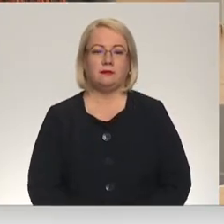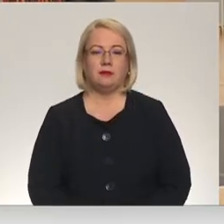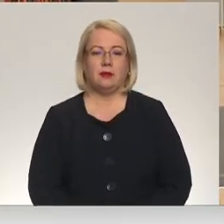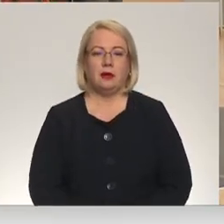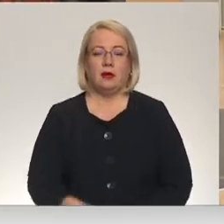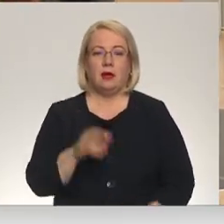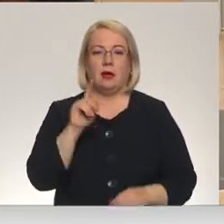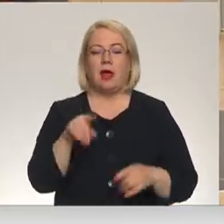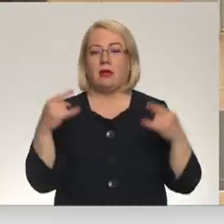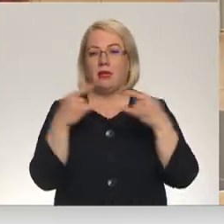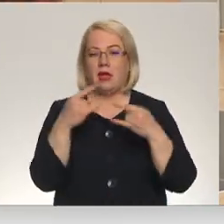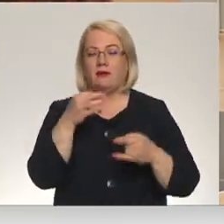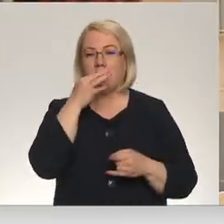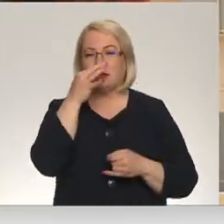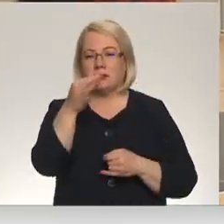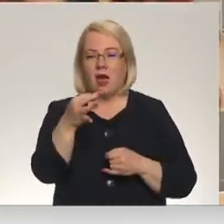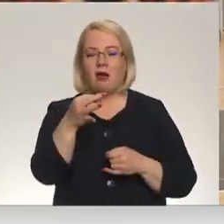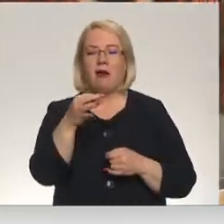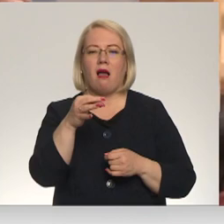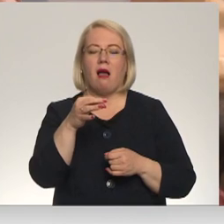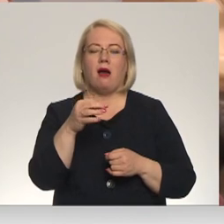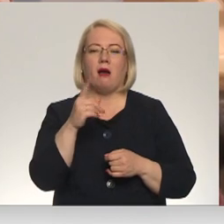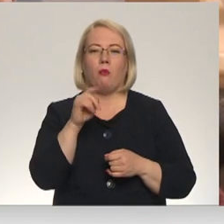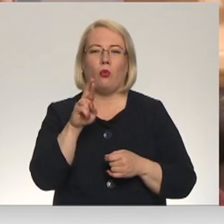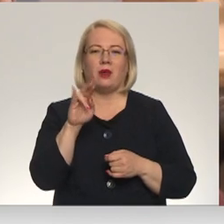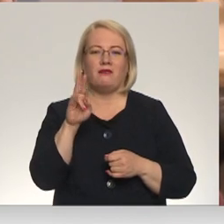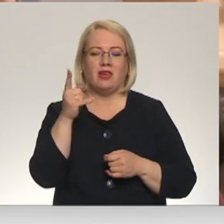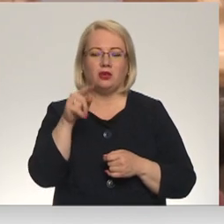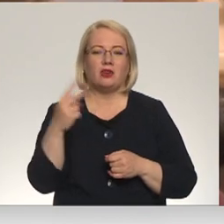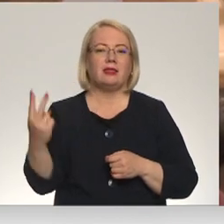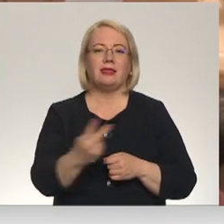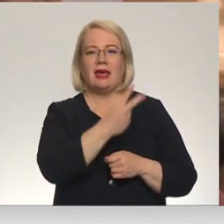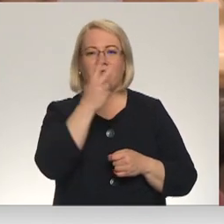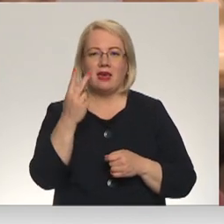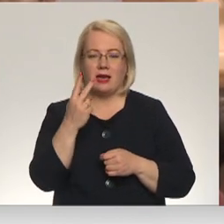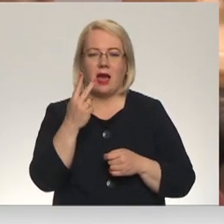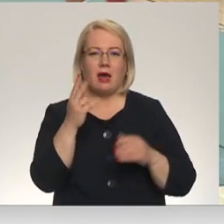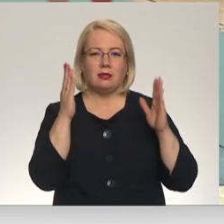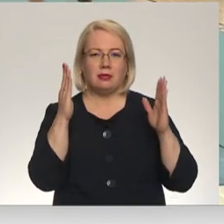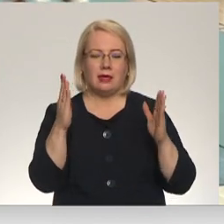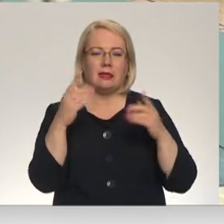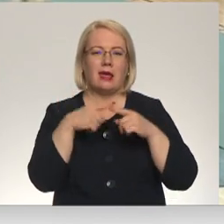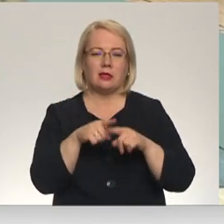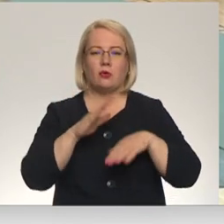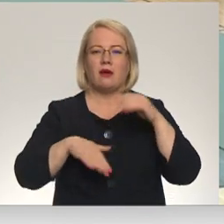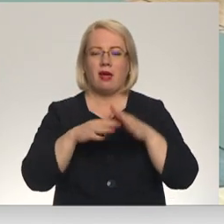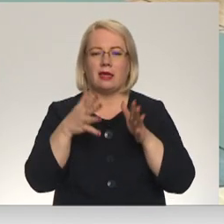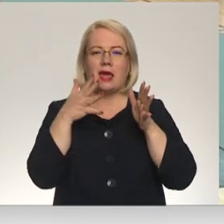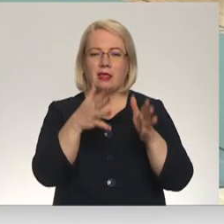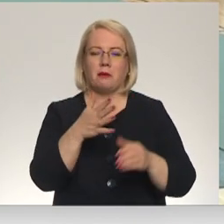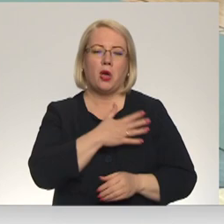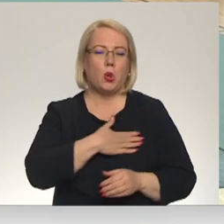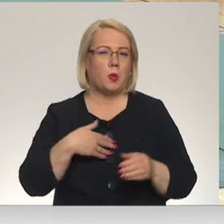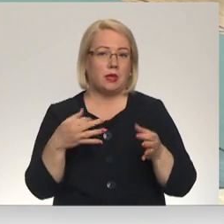Kā RTV atzīst Jānis Purviņš, divi pandēmijas gadi deju tehnisko kvalitāti esot ietekmējuši ļoti būtiski, tomēr galvenais